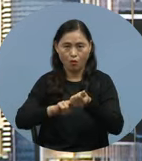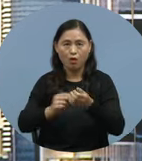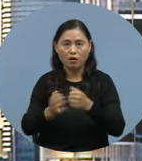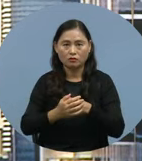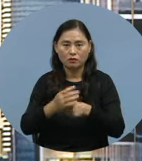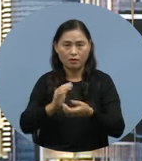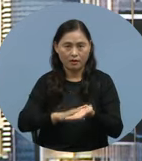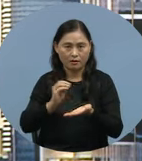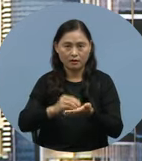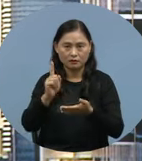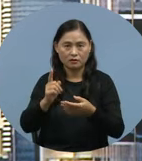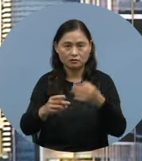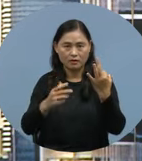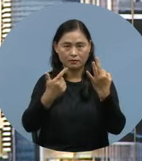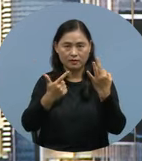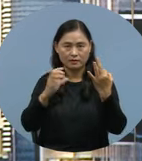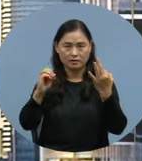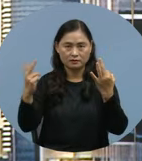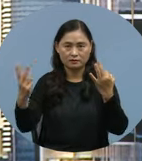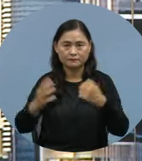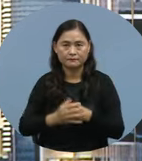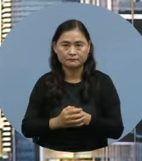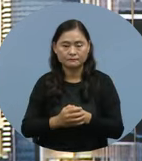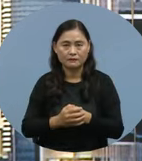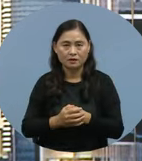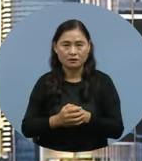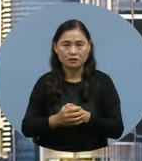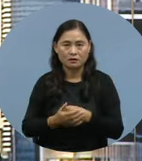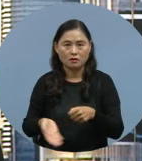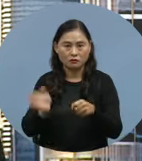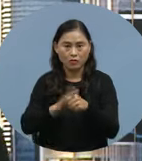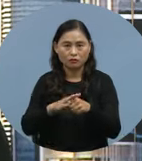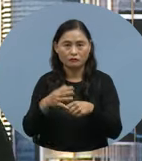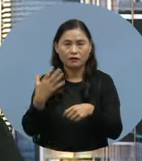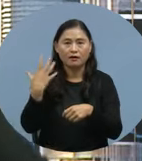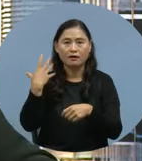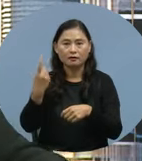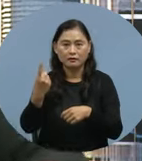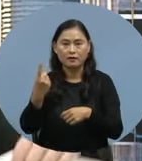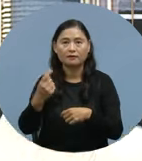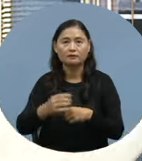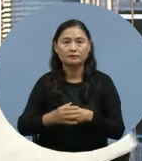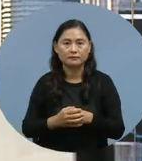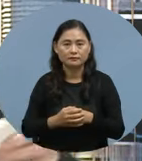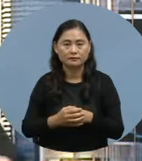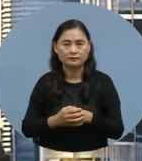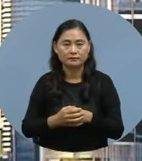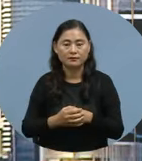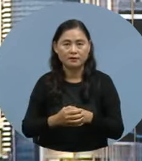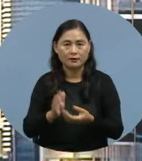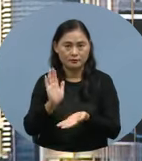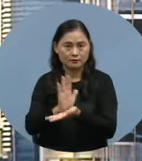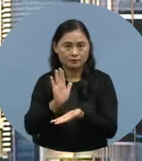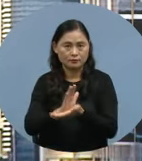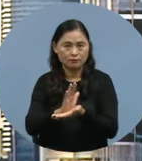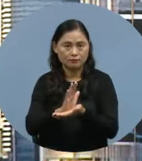就係3802啦。咁另外咧都講翻琴日嗰個印容嗰